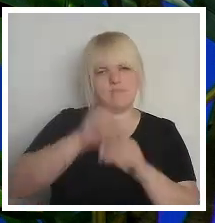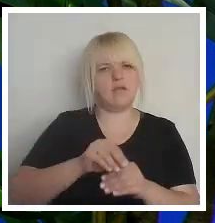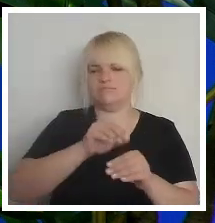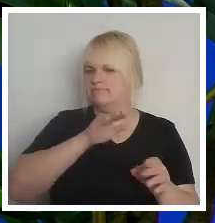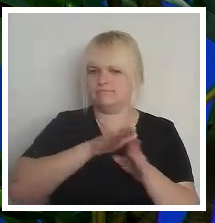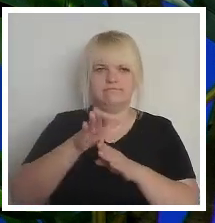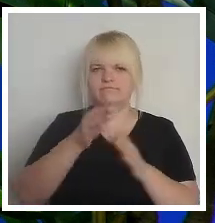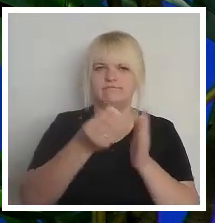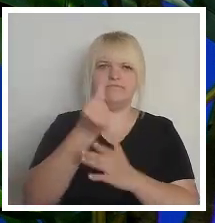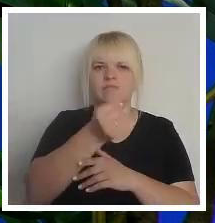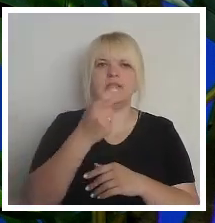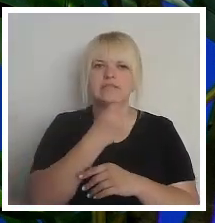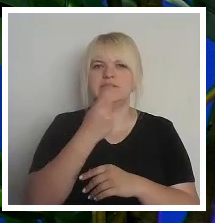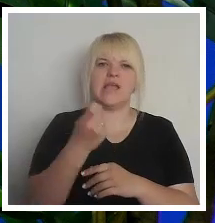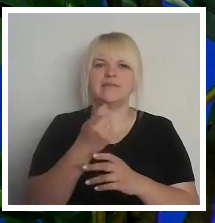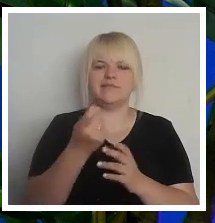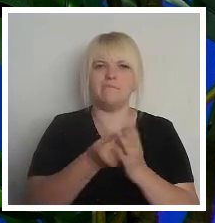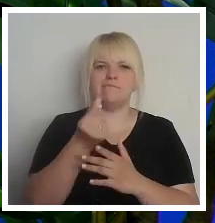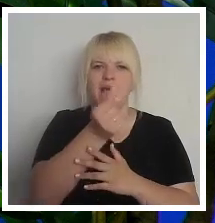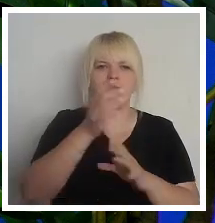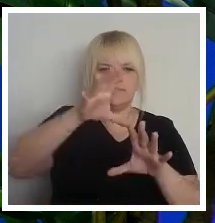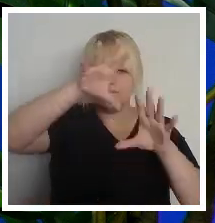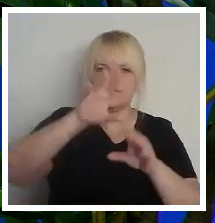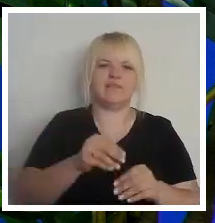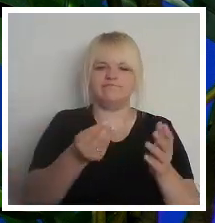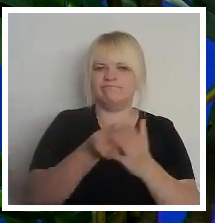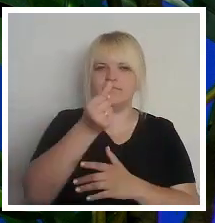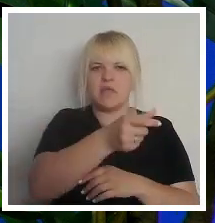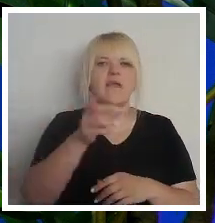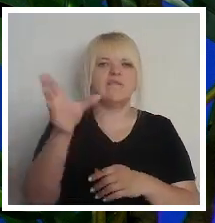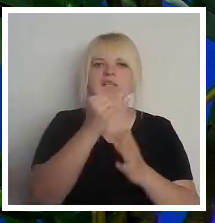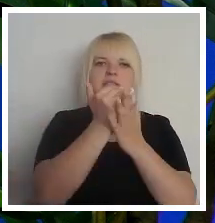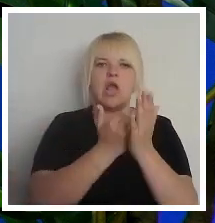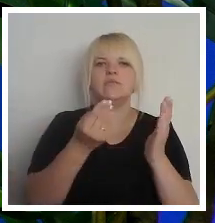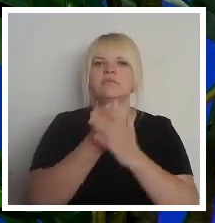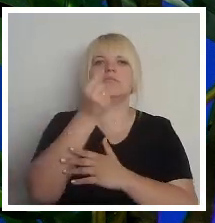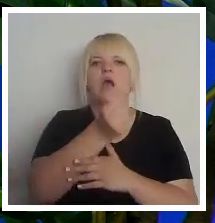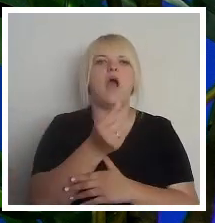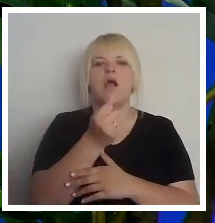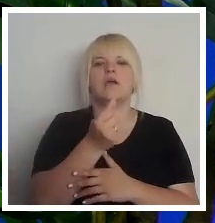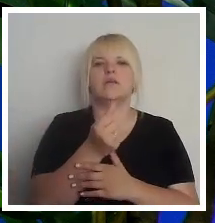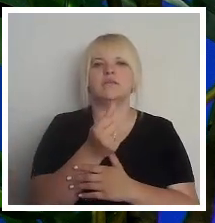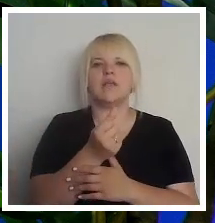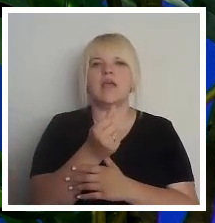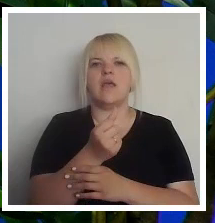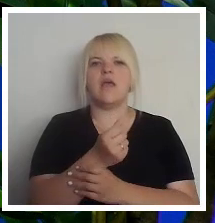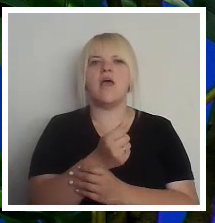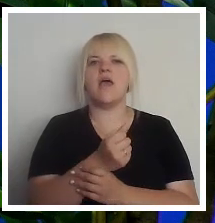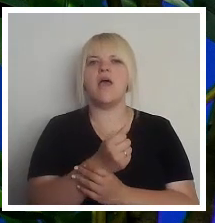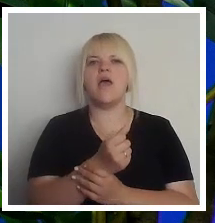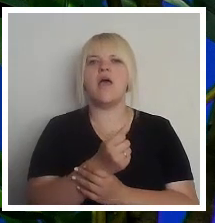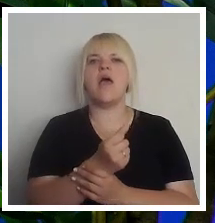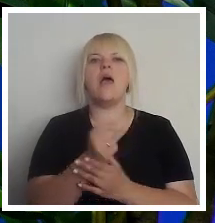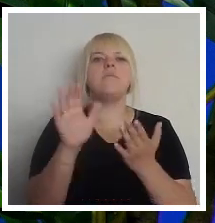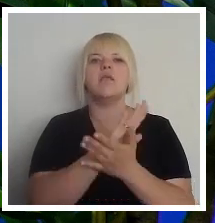tulkojumā cietā maksas siena, proti, ka pilnīgi viss saturs ir aiz sienas, nekas nav izlasāms bez